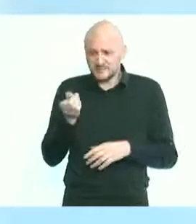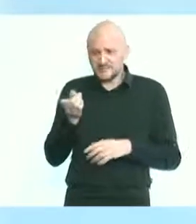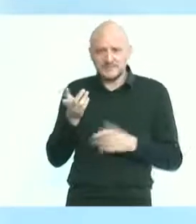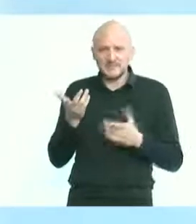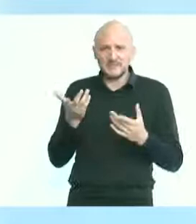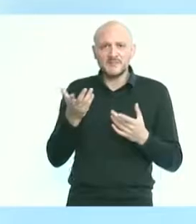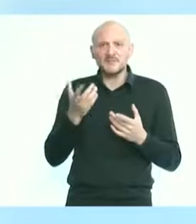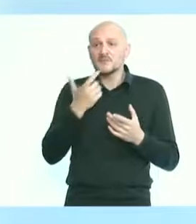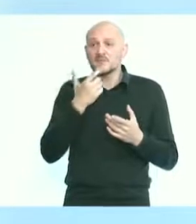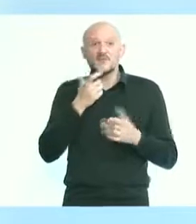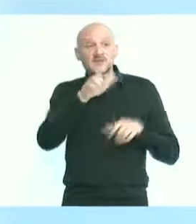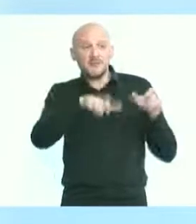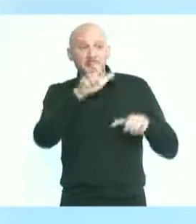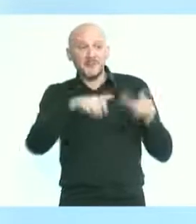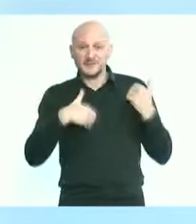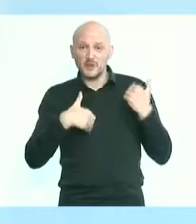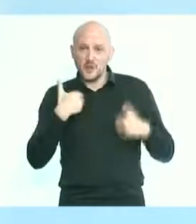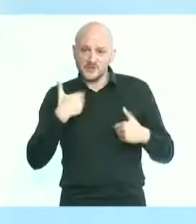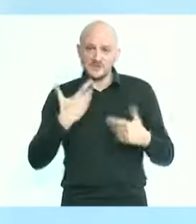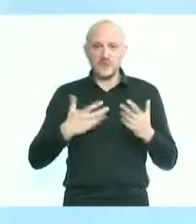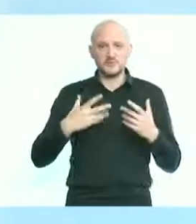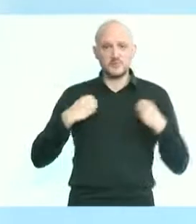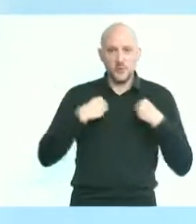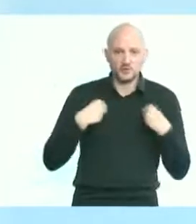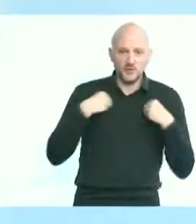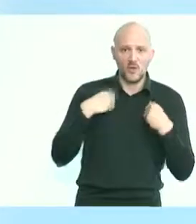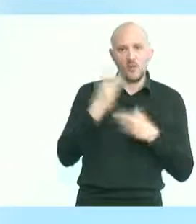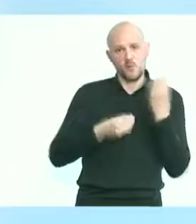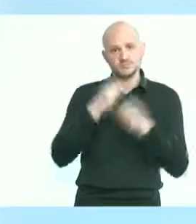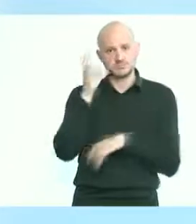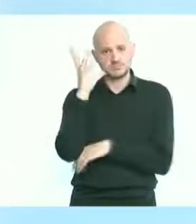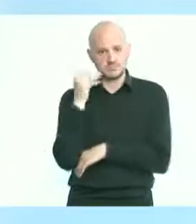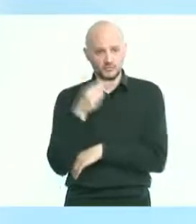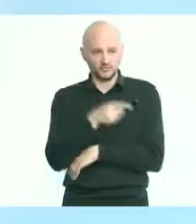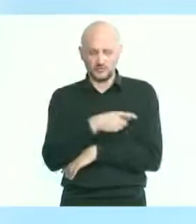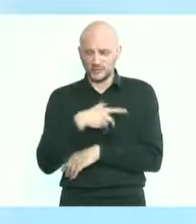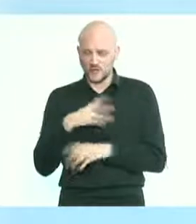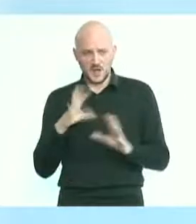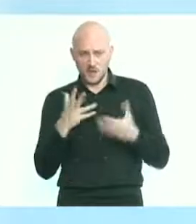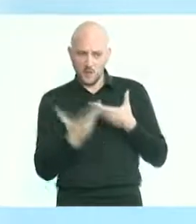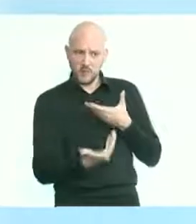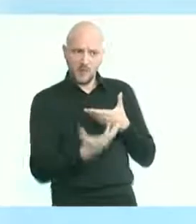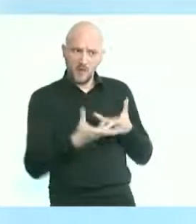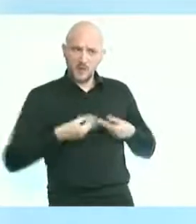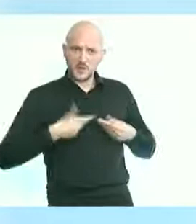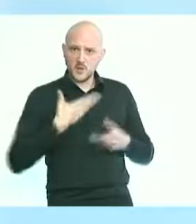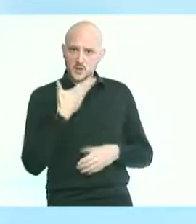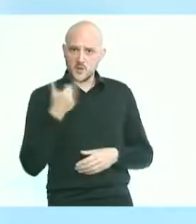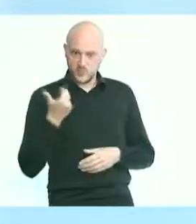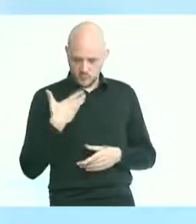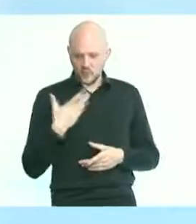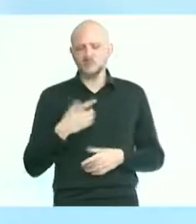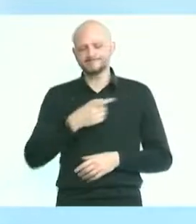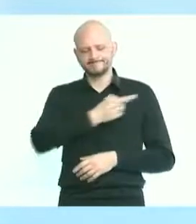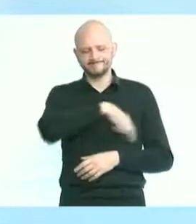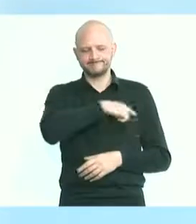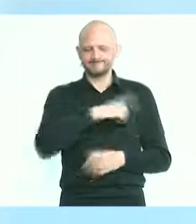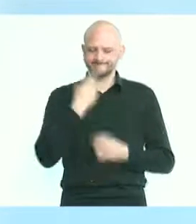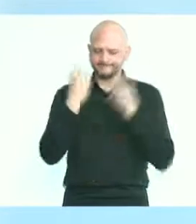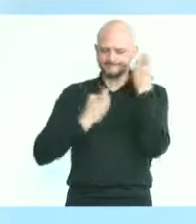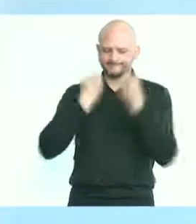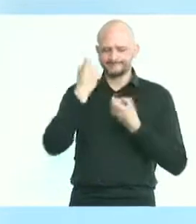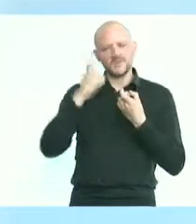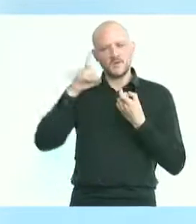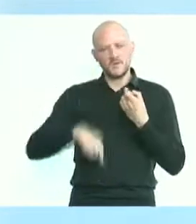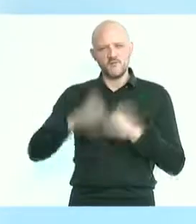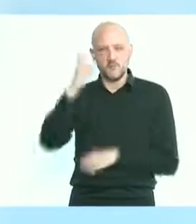porteuses d'un handicap moteur ou sensoriel, nous avons souhaité donner une impulsion forte avec le lancement des ambassadeurs de l'accessibilité